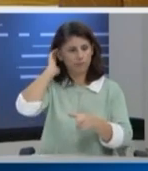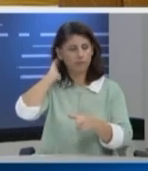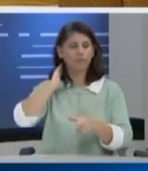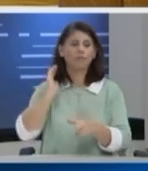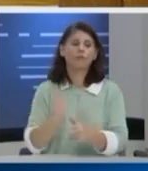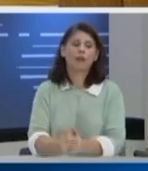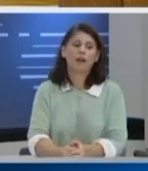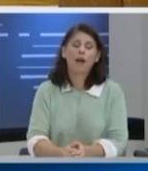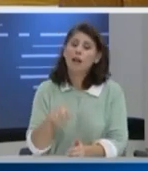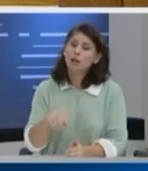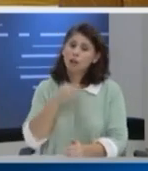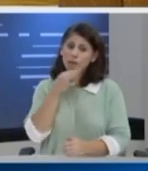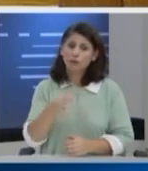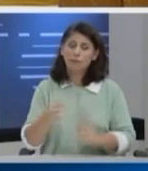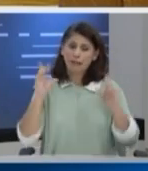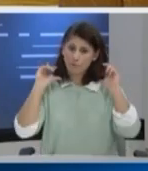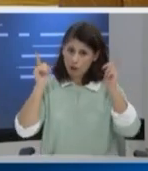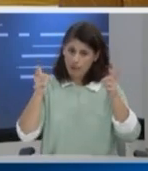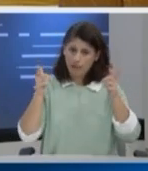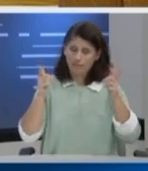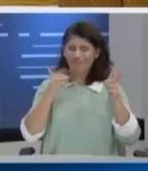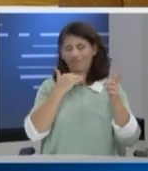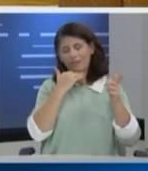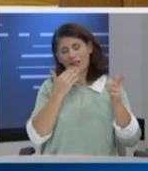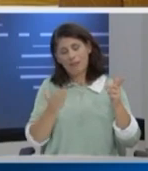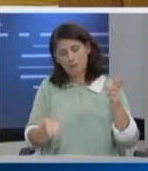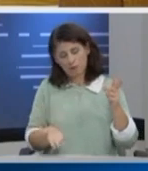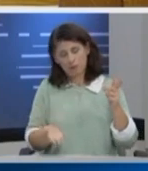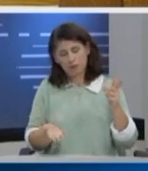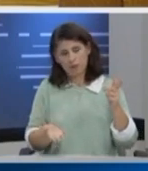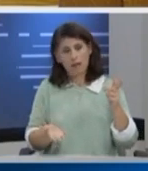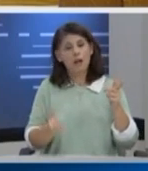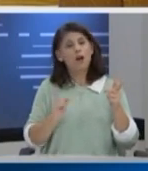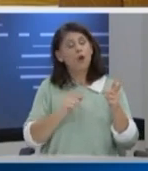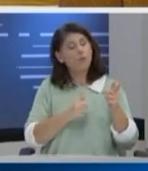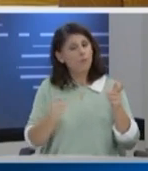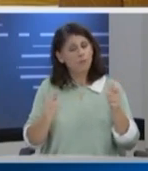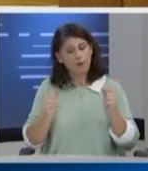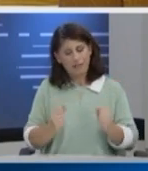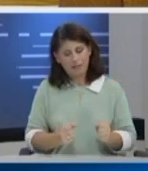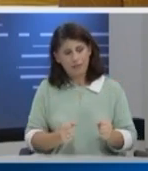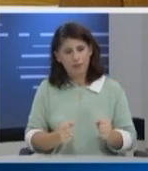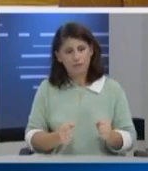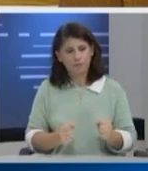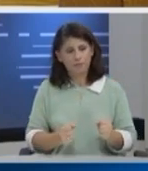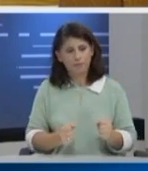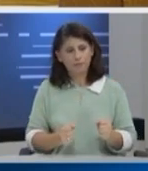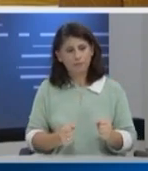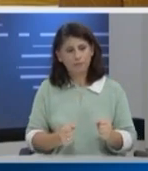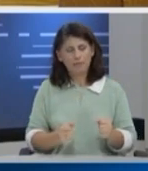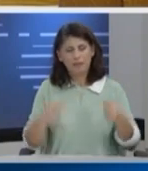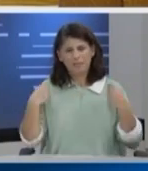Μιας και μίλησα για δημοκρατία, δεν μπορώ παρά να σταθώ